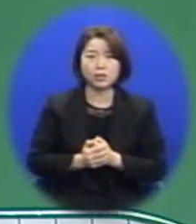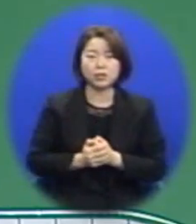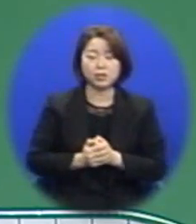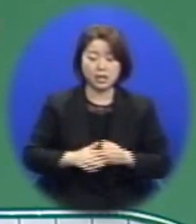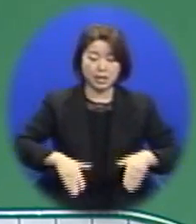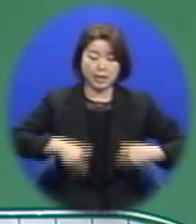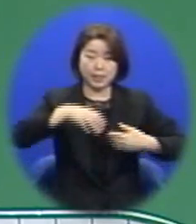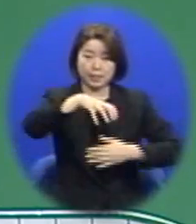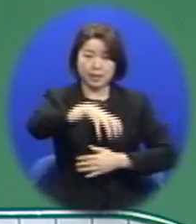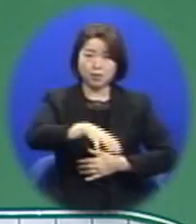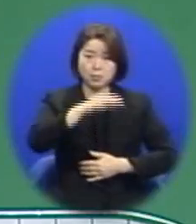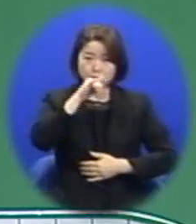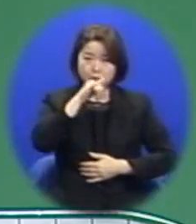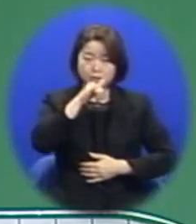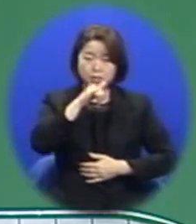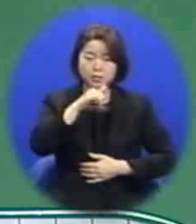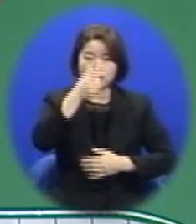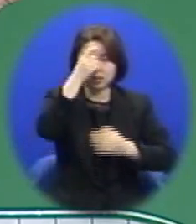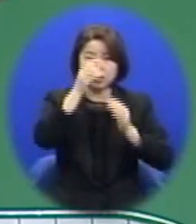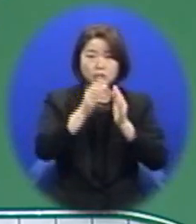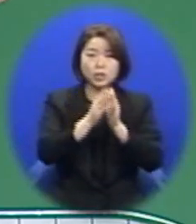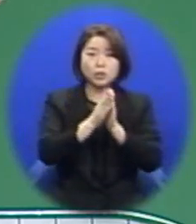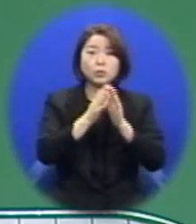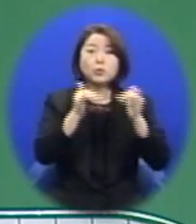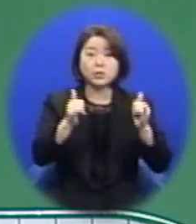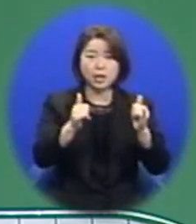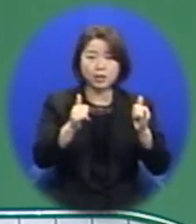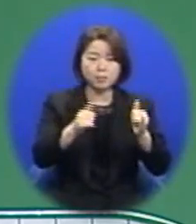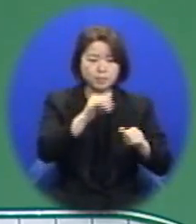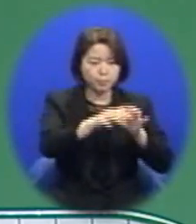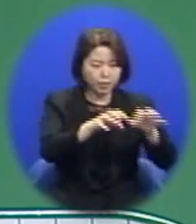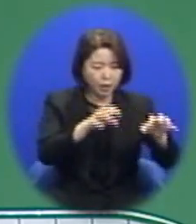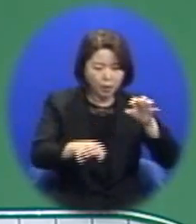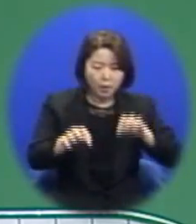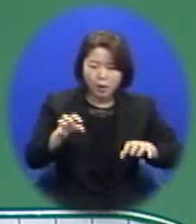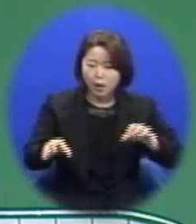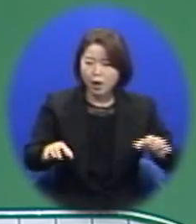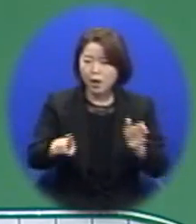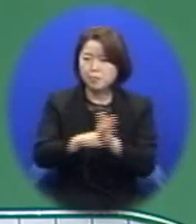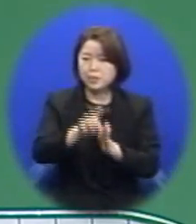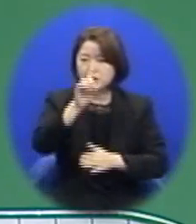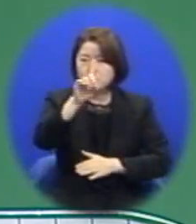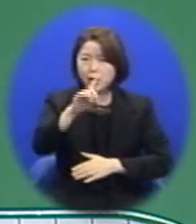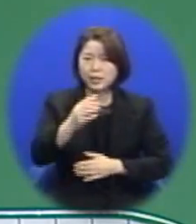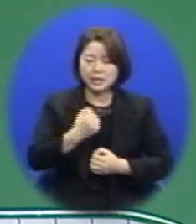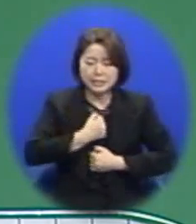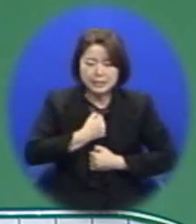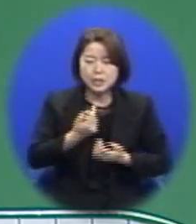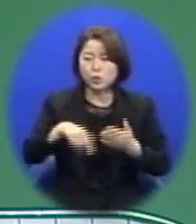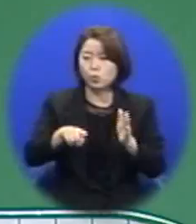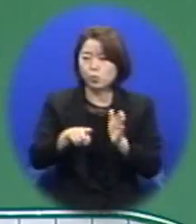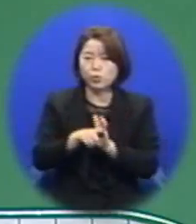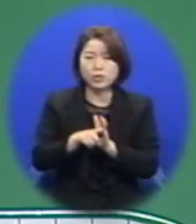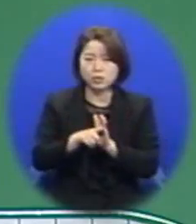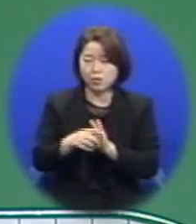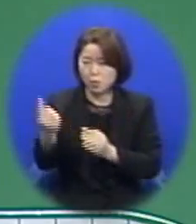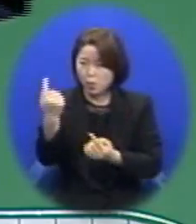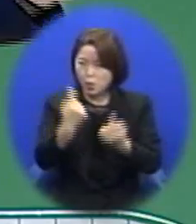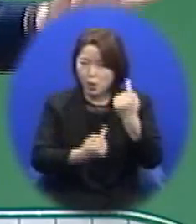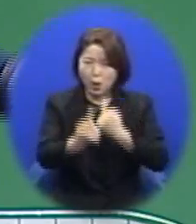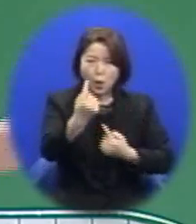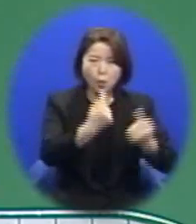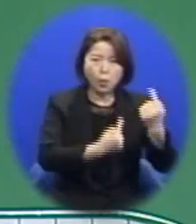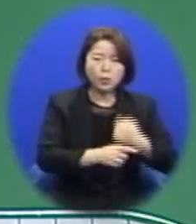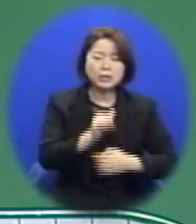남한에 있는 우리 기독교인들도 도처에 믿음 하나 지키려고 보따리 싸들고 피난 내려온 진짜 정말